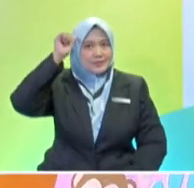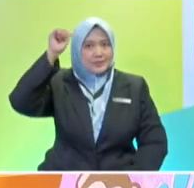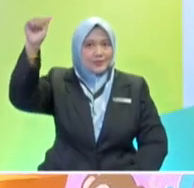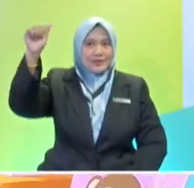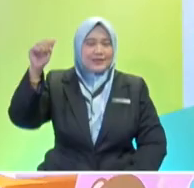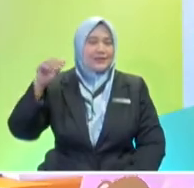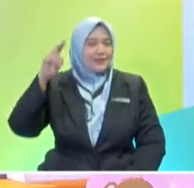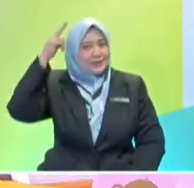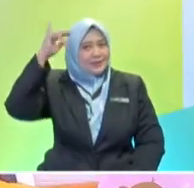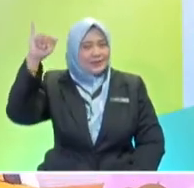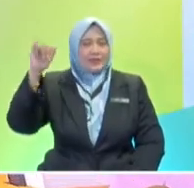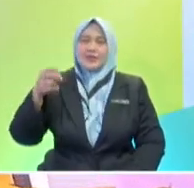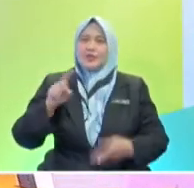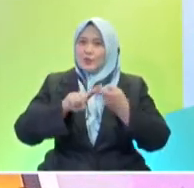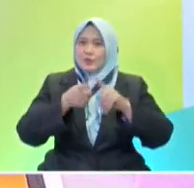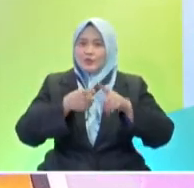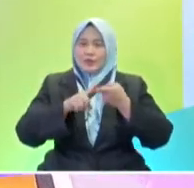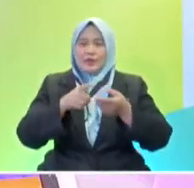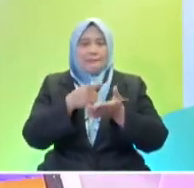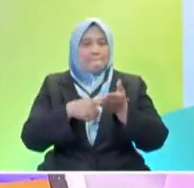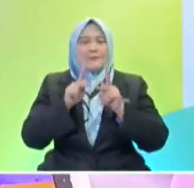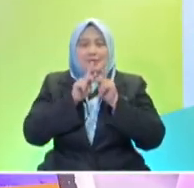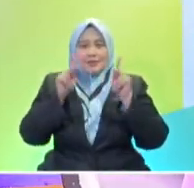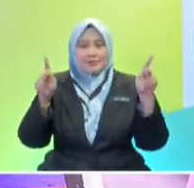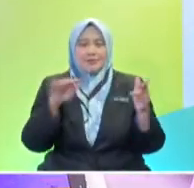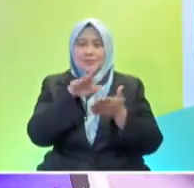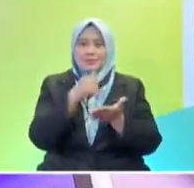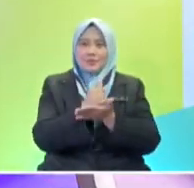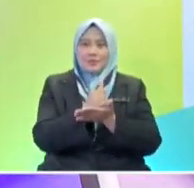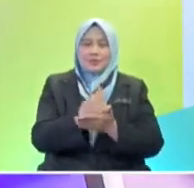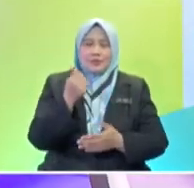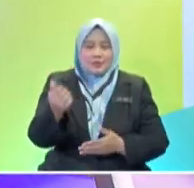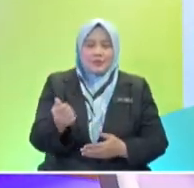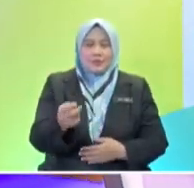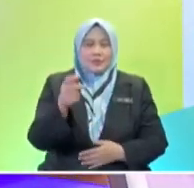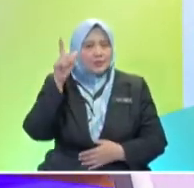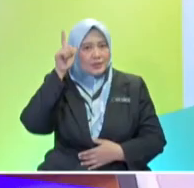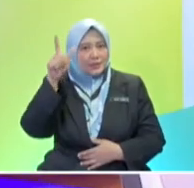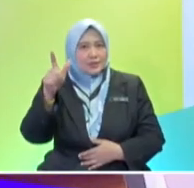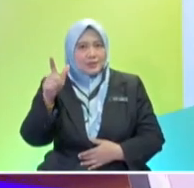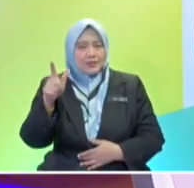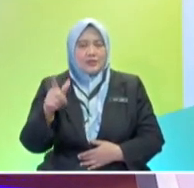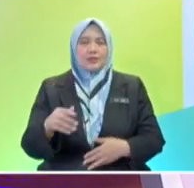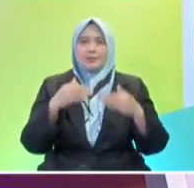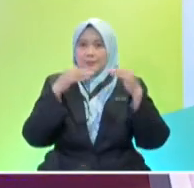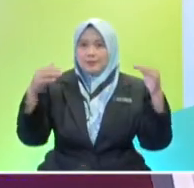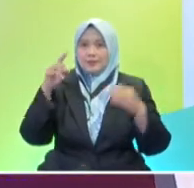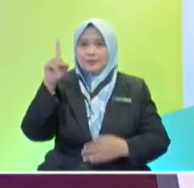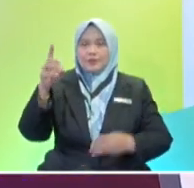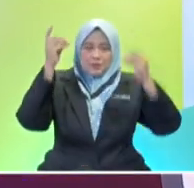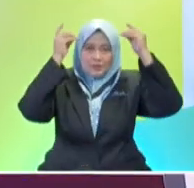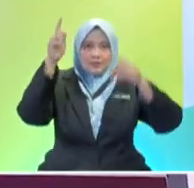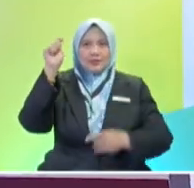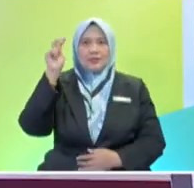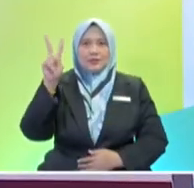Assalamualaikum. Hai kawan-kawan, apa khabar? Anda sedang menonton slot tahap 1 di Didik TV KPM bertemankan